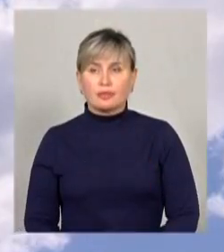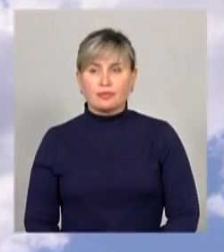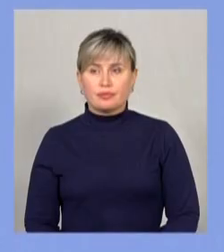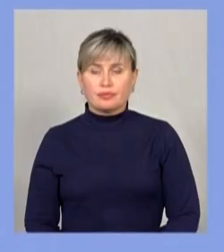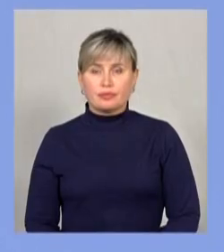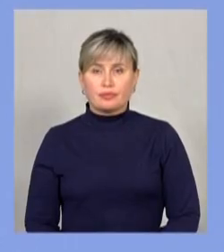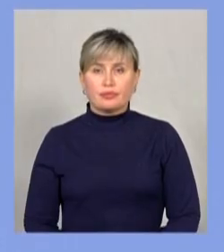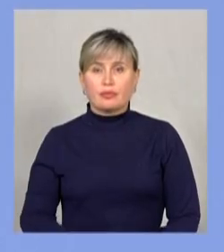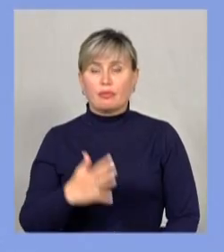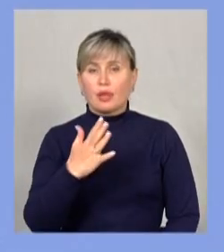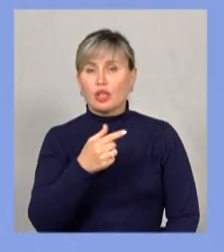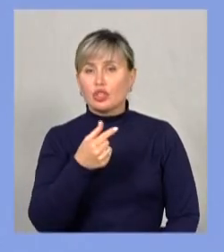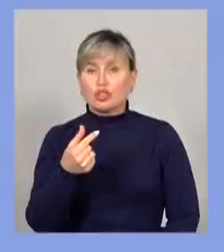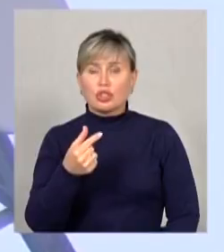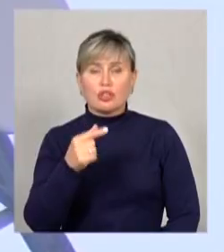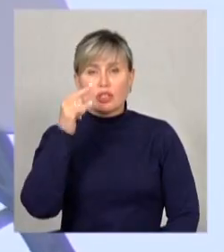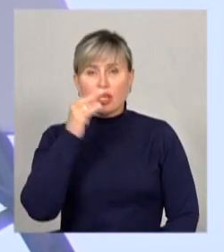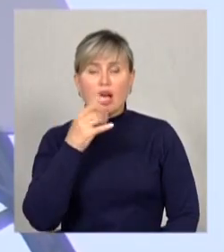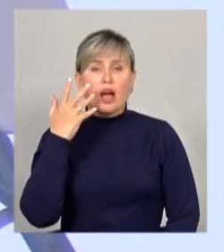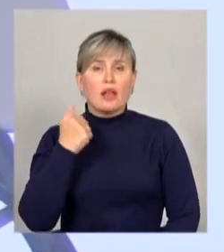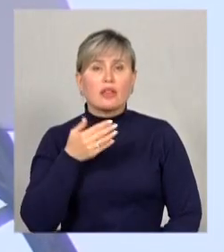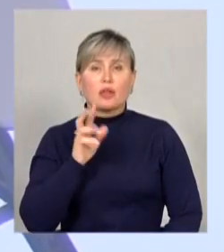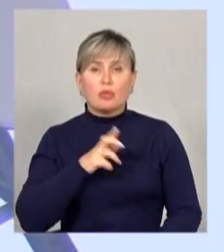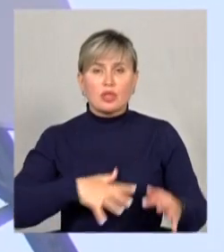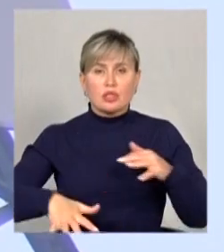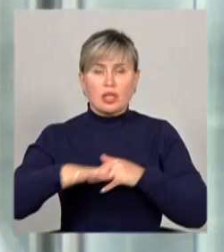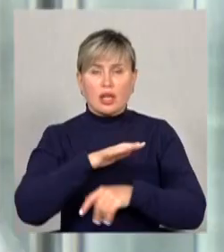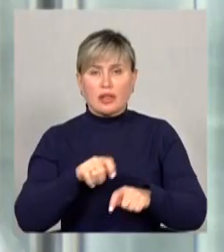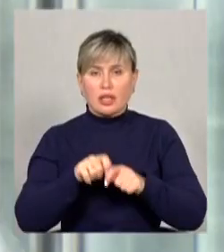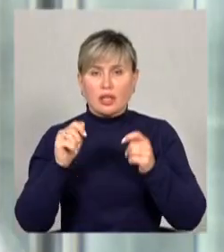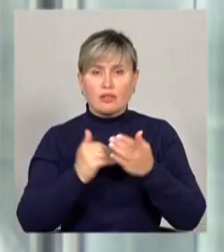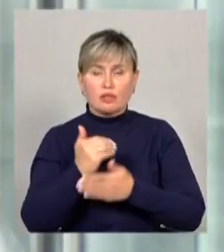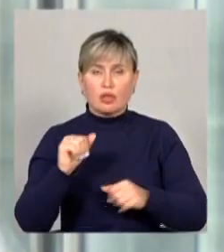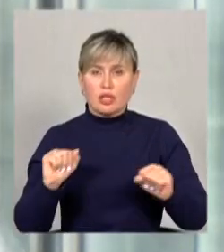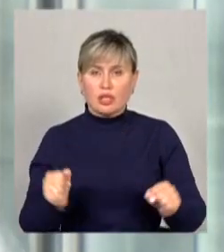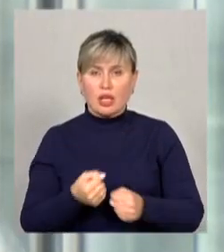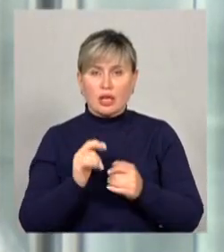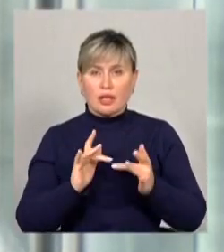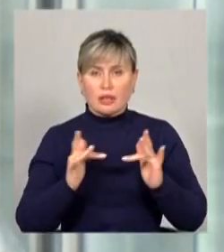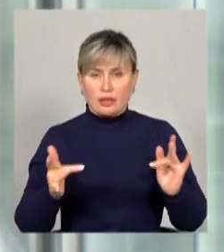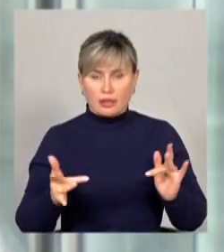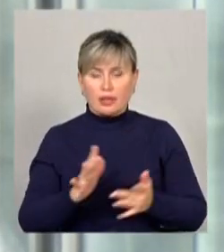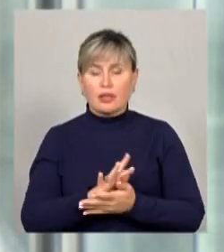5G в Казахстане, когда наша страна будет обеспечена высокоскоростным интернетом. Смотрите в сегодняшнем выпуске новостей.